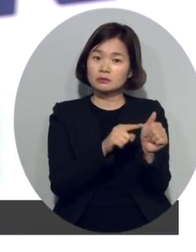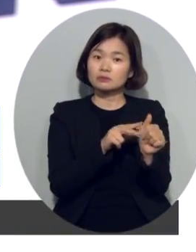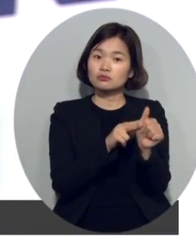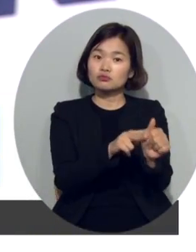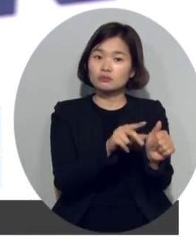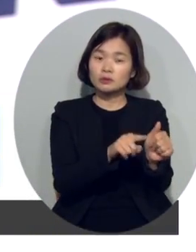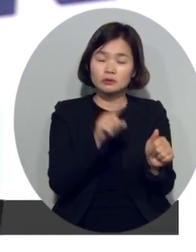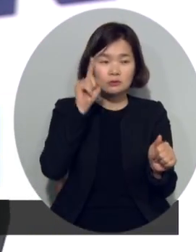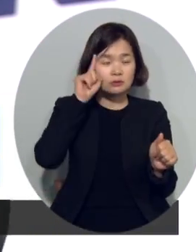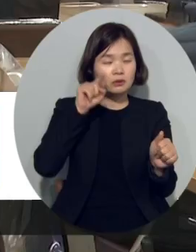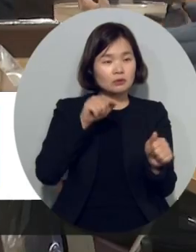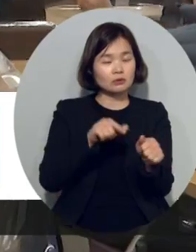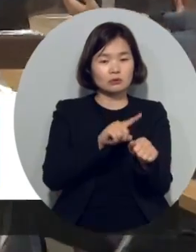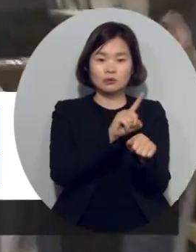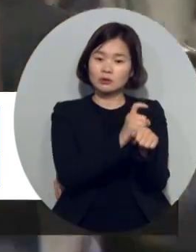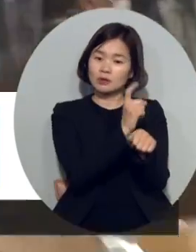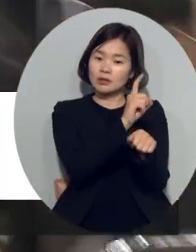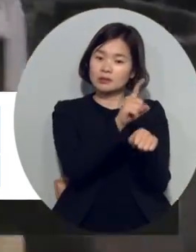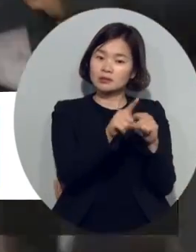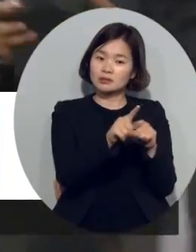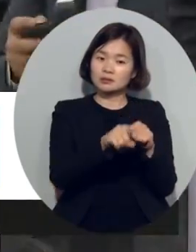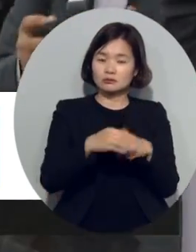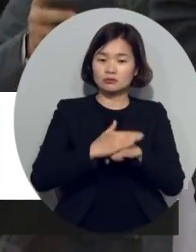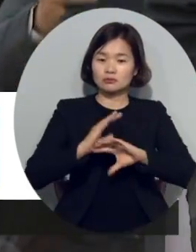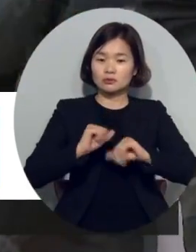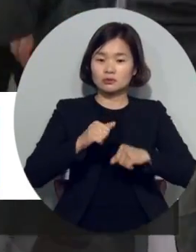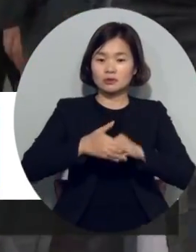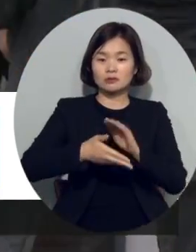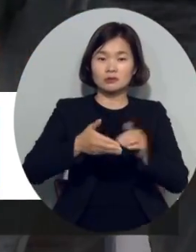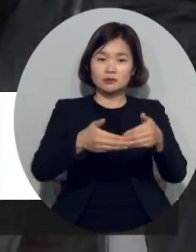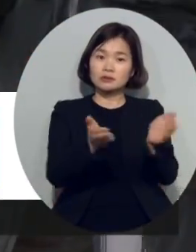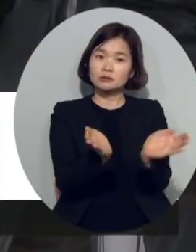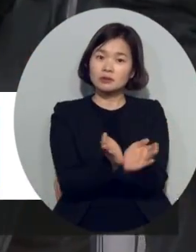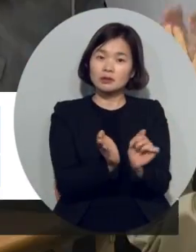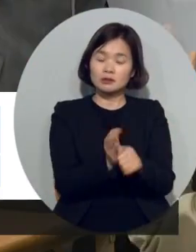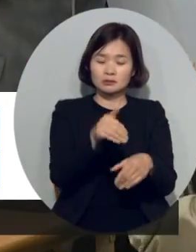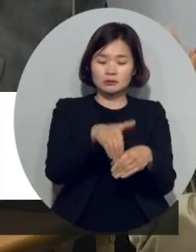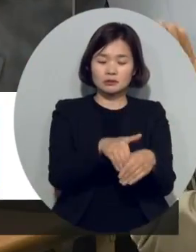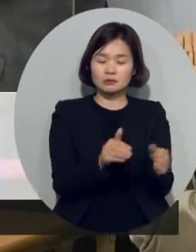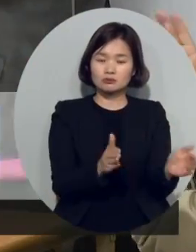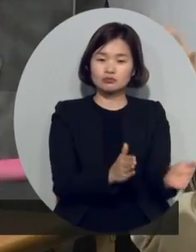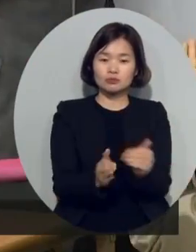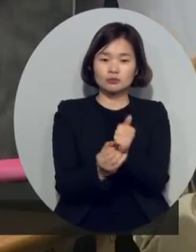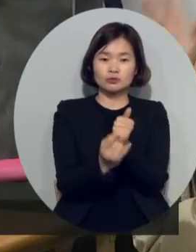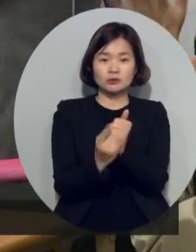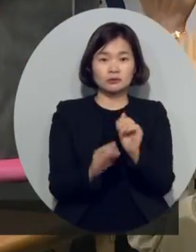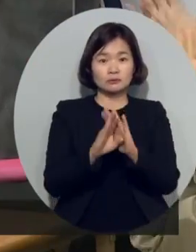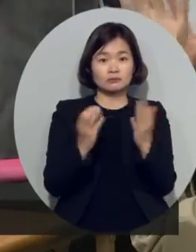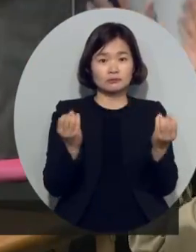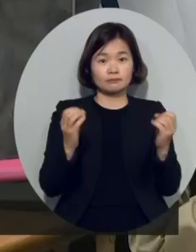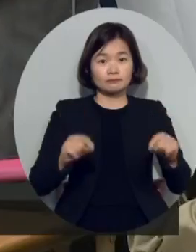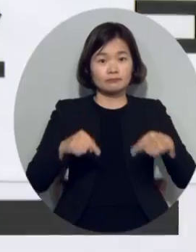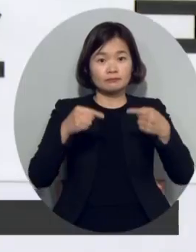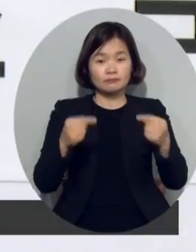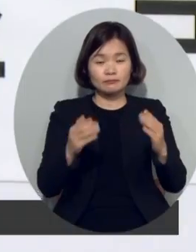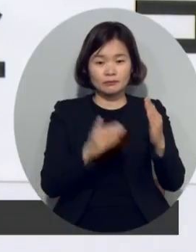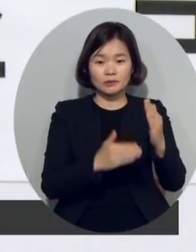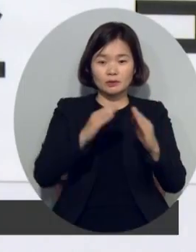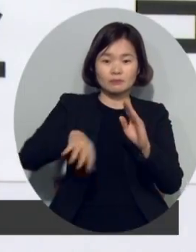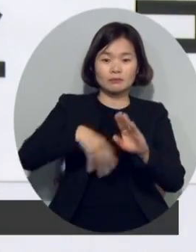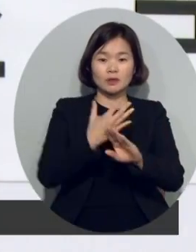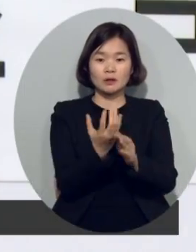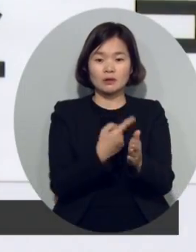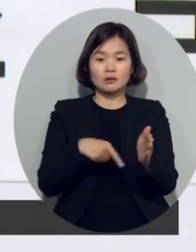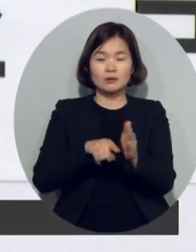내일은 오전 11시 국민의 힘 대구시당 에서 열리는 대구 선거대책위원회 출범식에 참여해 정권교체를